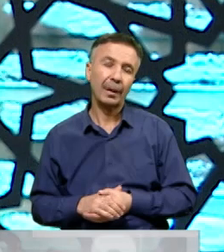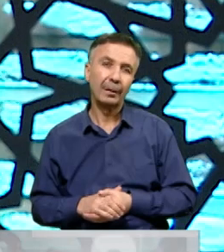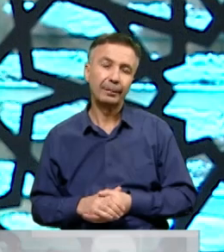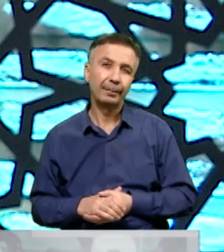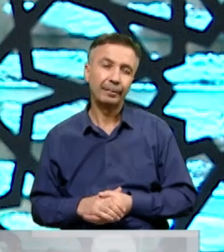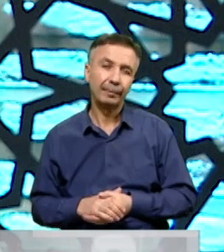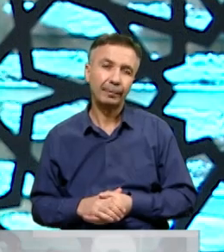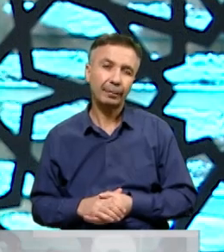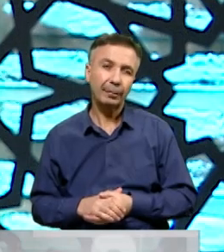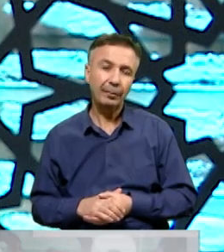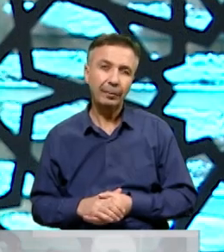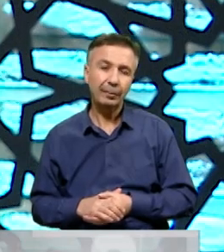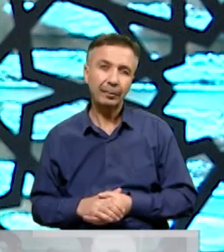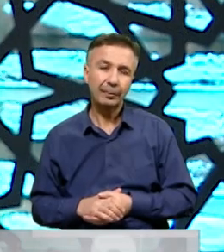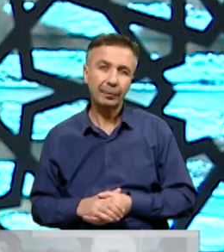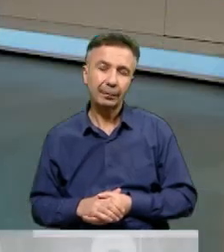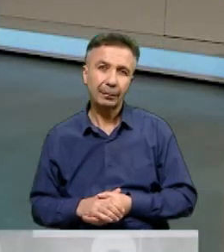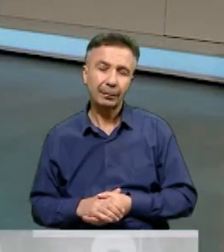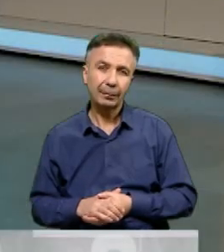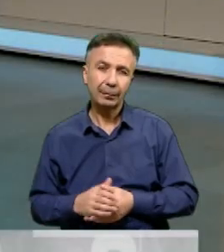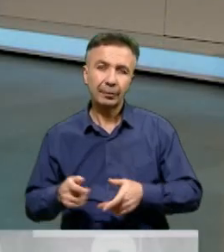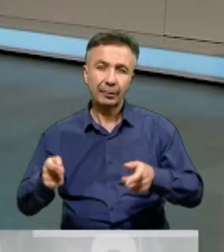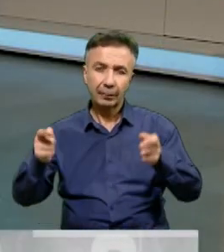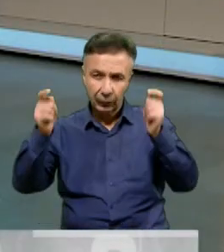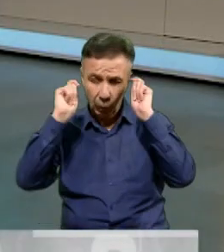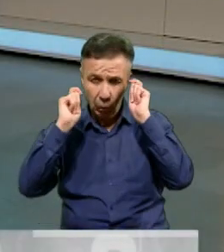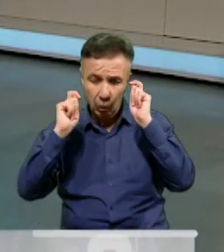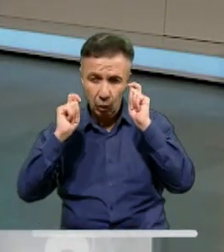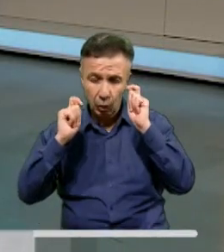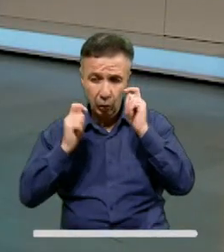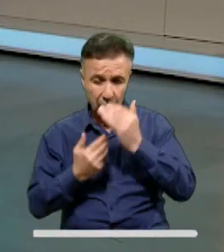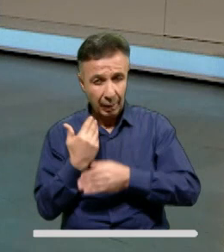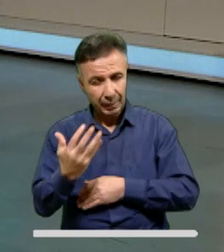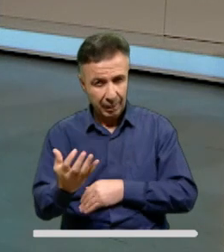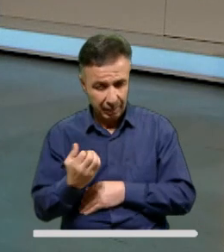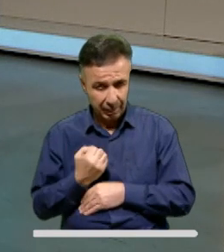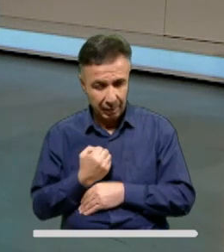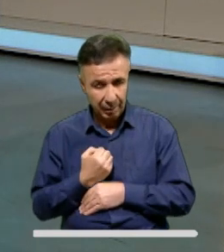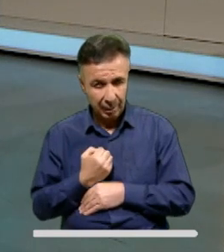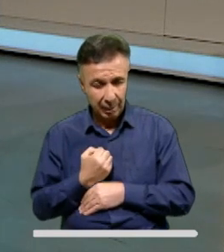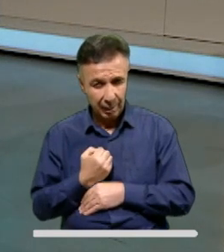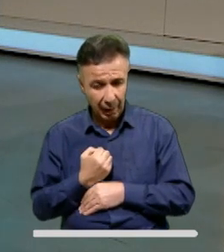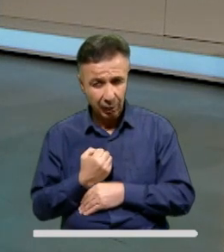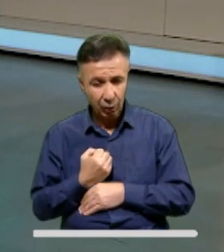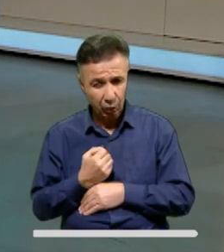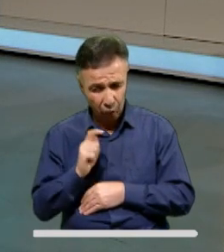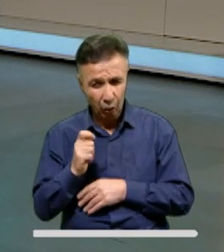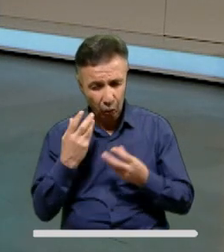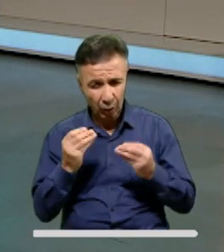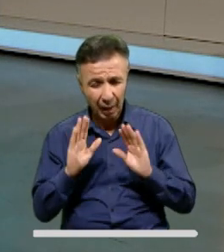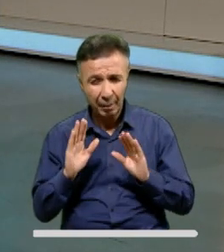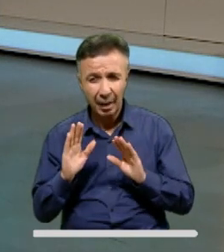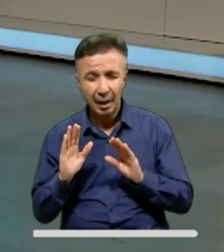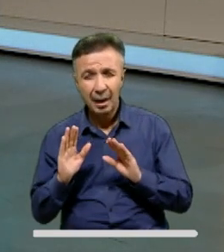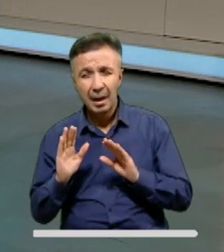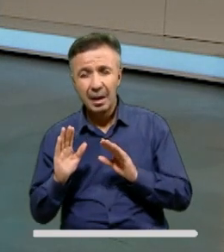belki gusül içinde aynı şey olabilir mi diye ben de yani sormuş evet, olayım. Ben de onun için özellikle sordum. Yani gerçekten böyle bir acı,